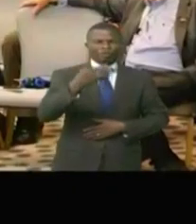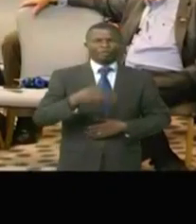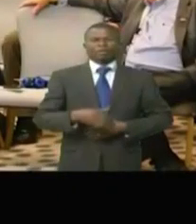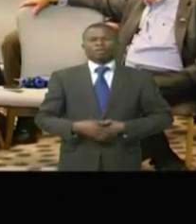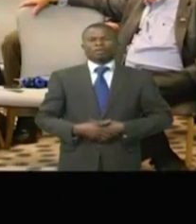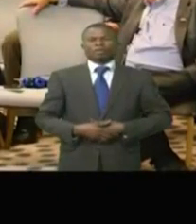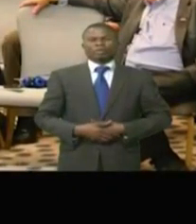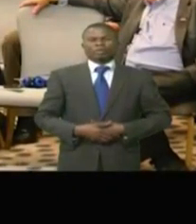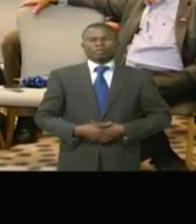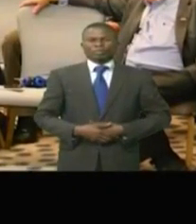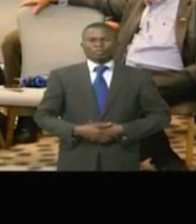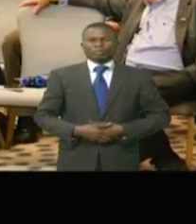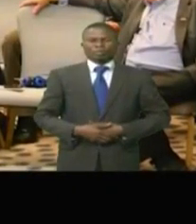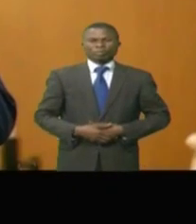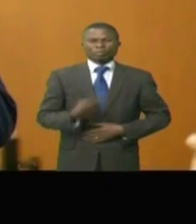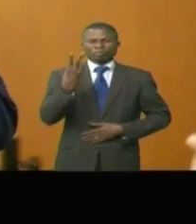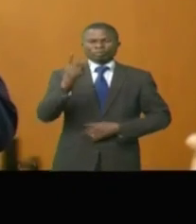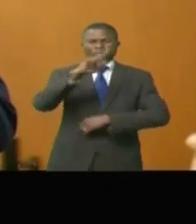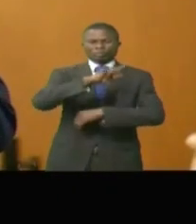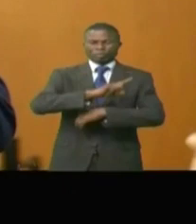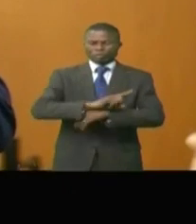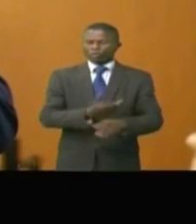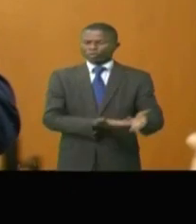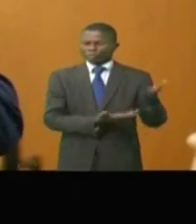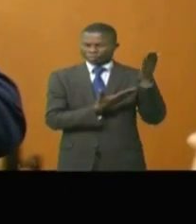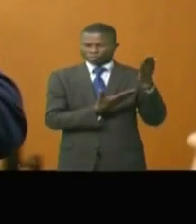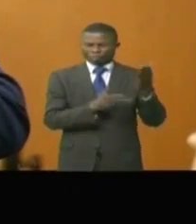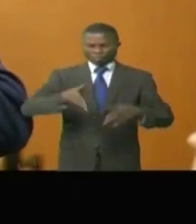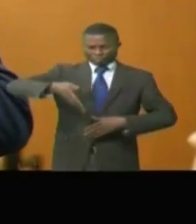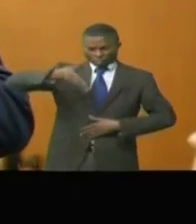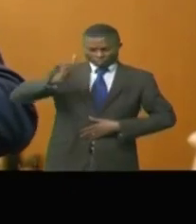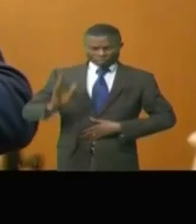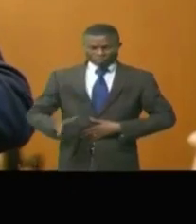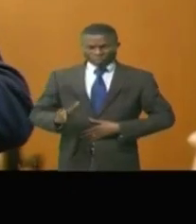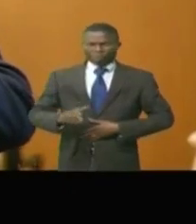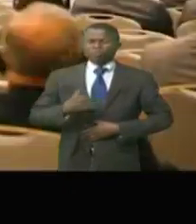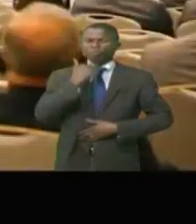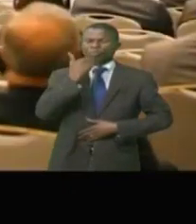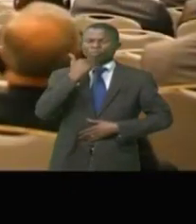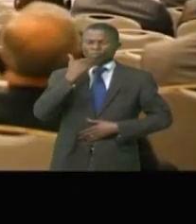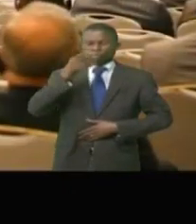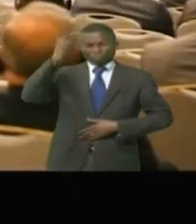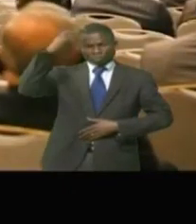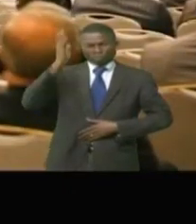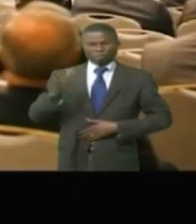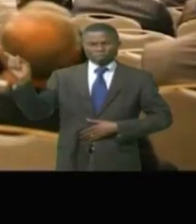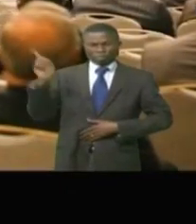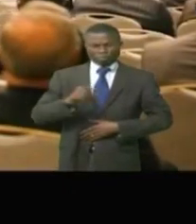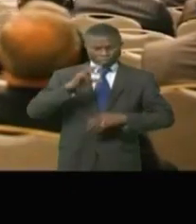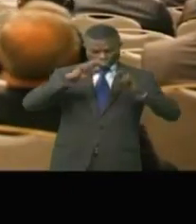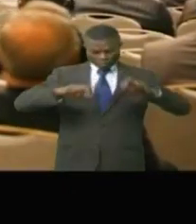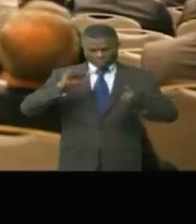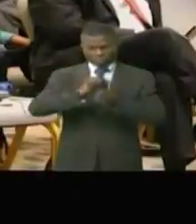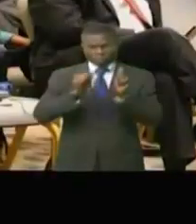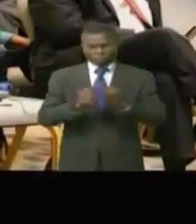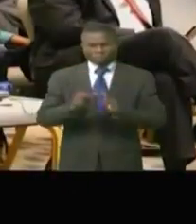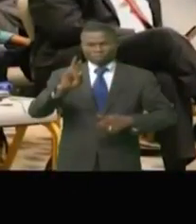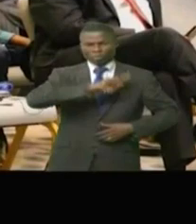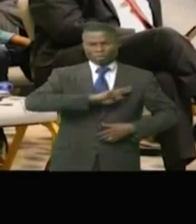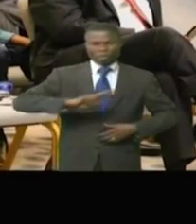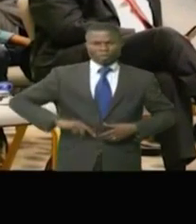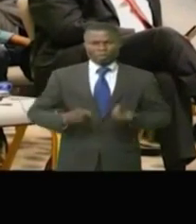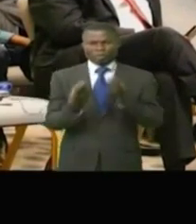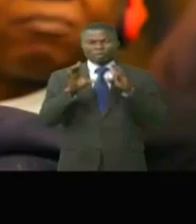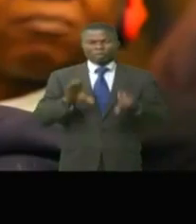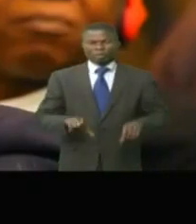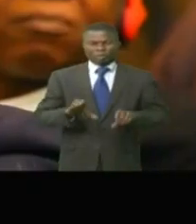2023. Il s'est agi de deux journées marathon. Experts, investisseurs et politiques ont examiné la situation de la République démocratique du